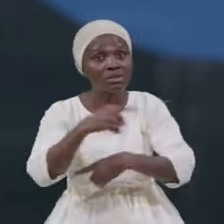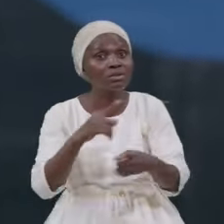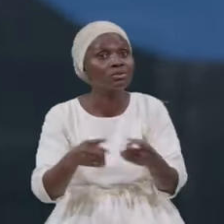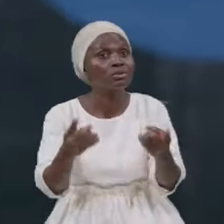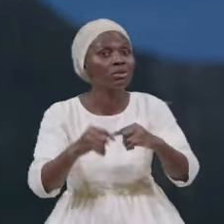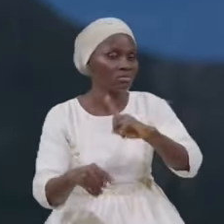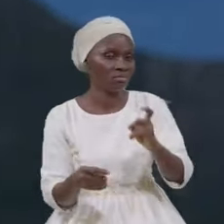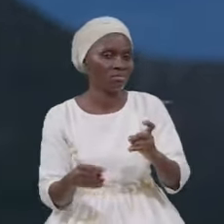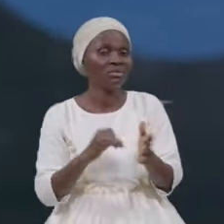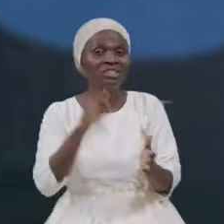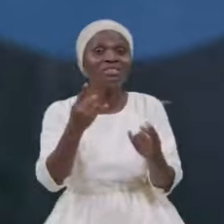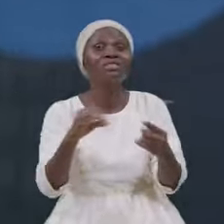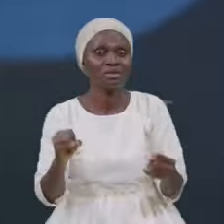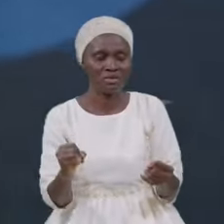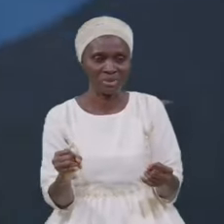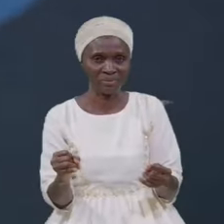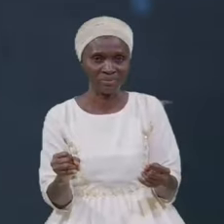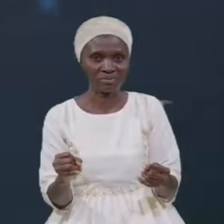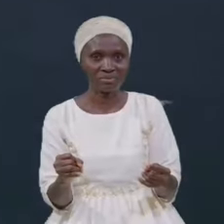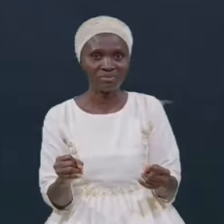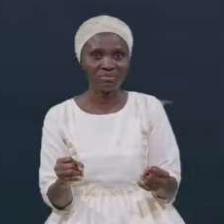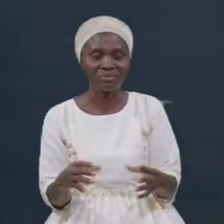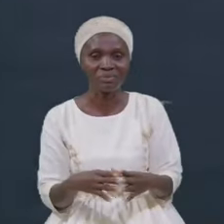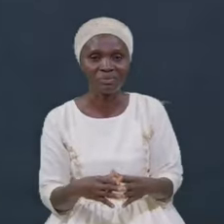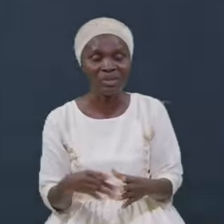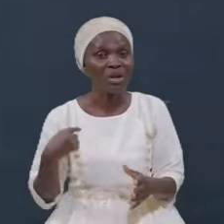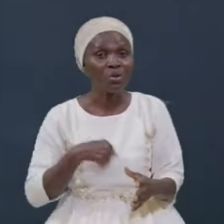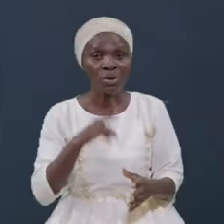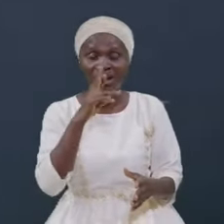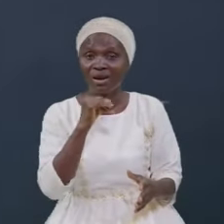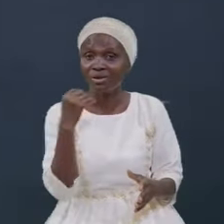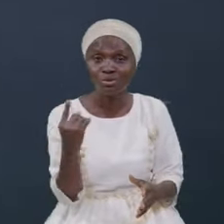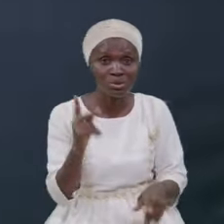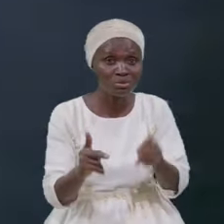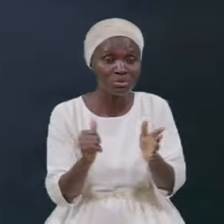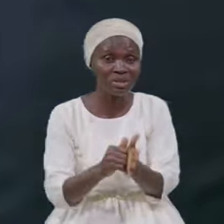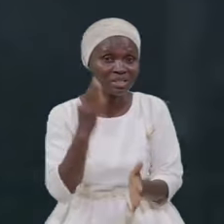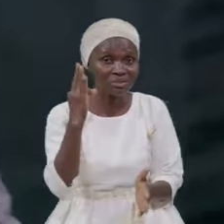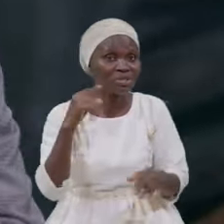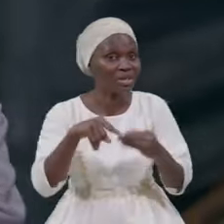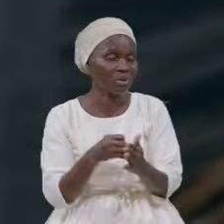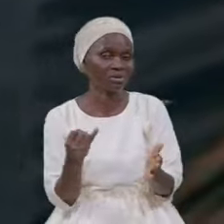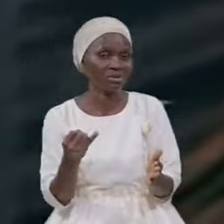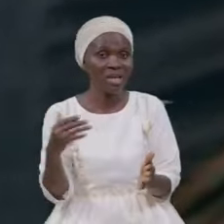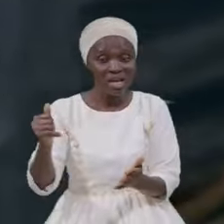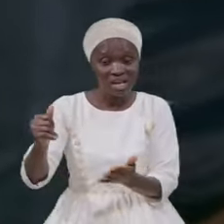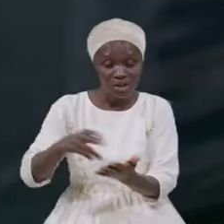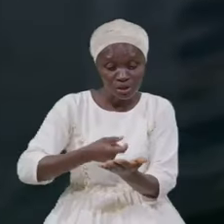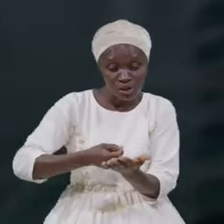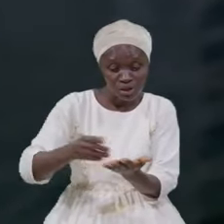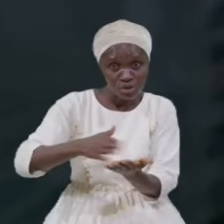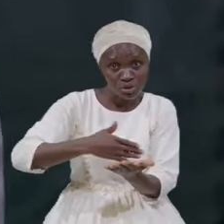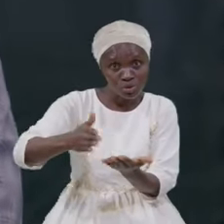qui parlent de ça. Un compositeur de chant dit, es-tu prêt? Es-tu prêt? Es-tu